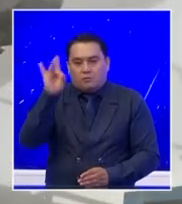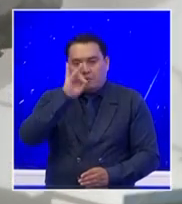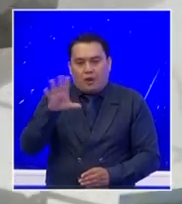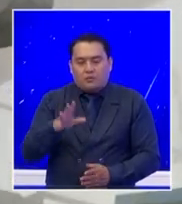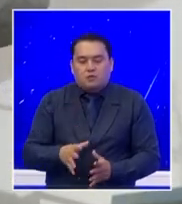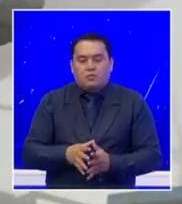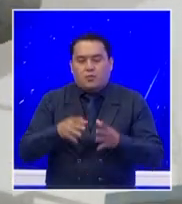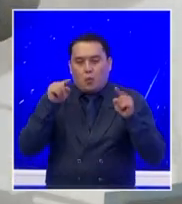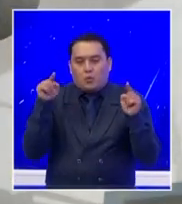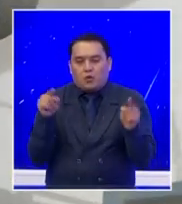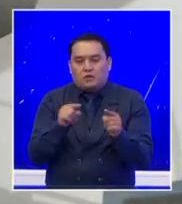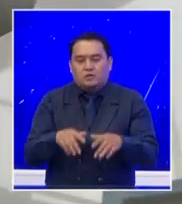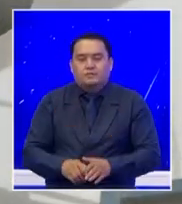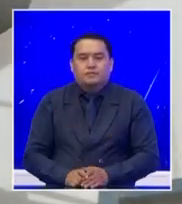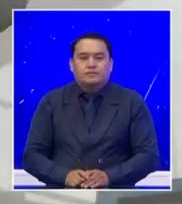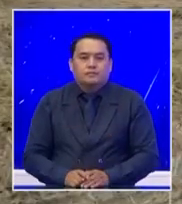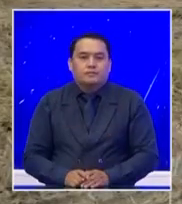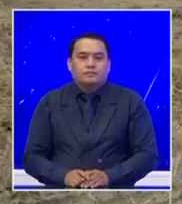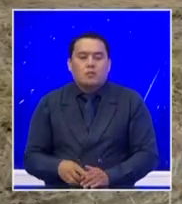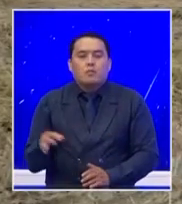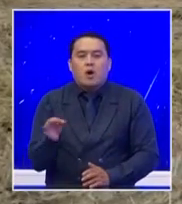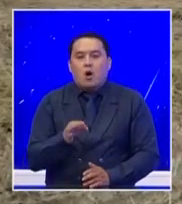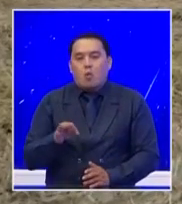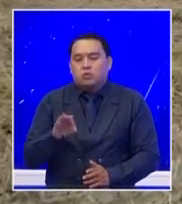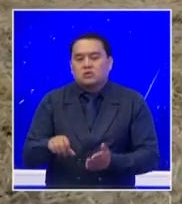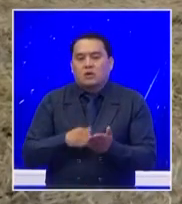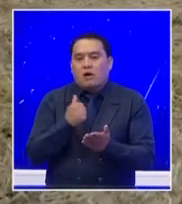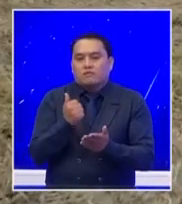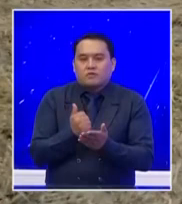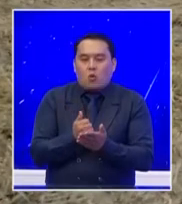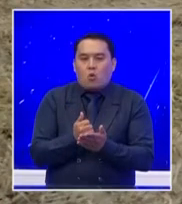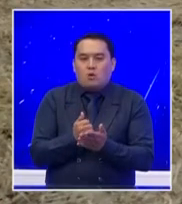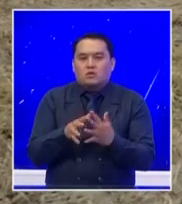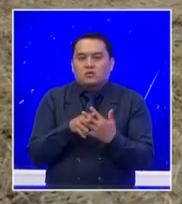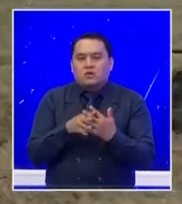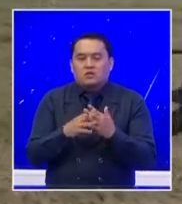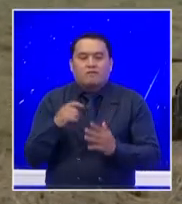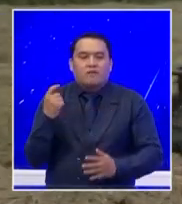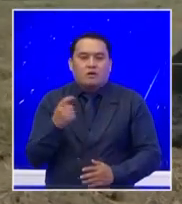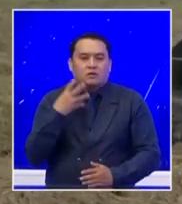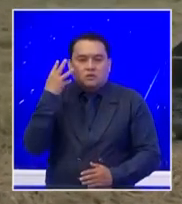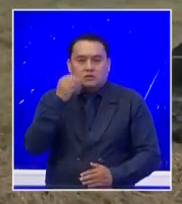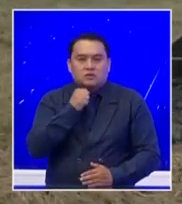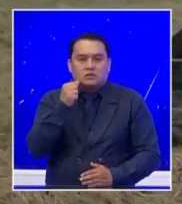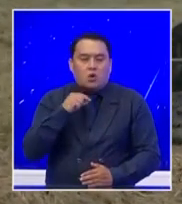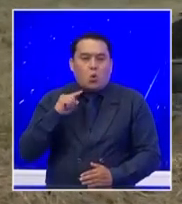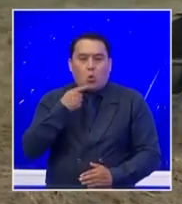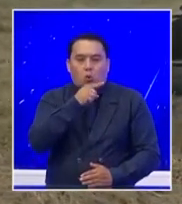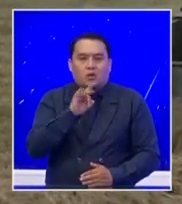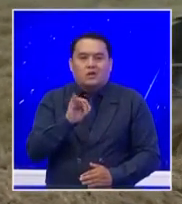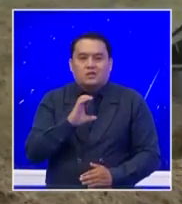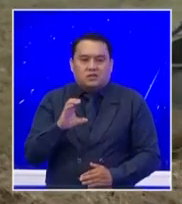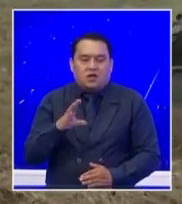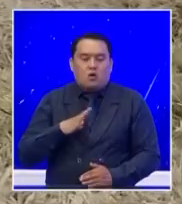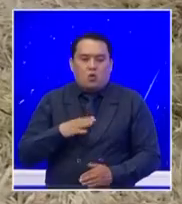большую популярность у потребителей. В целом по области на приоритетные сельскохозяйственные культуры, в числе которых сахарная свекла, кукуруза и рис, в